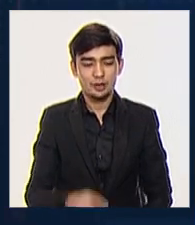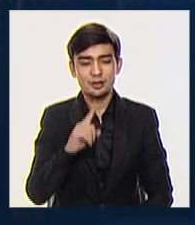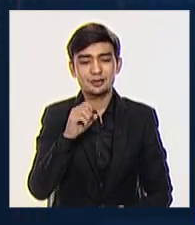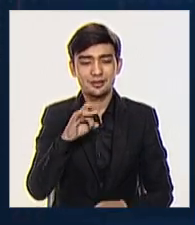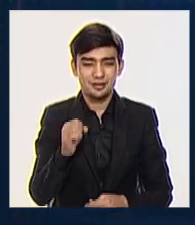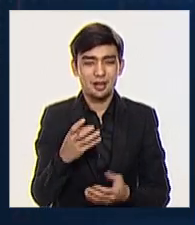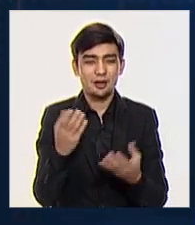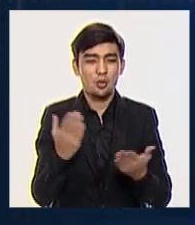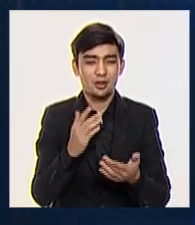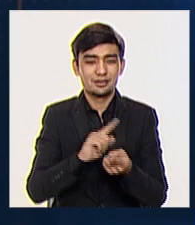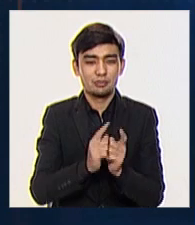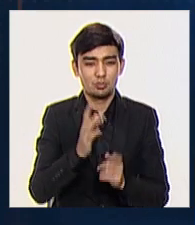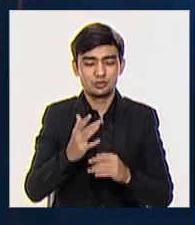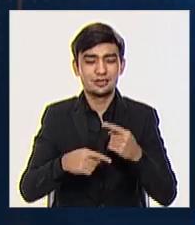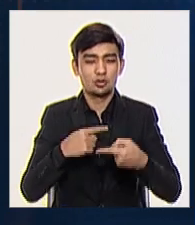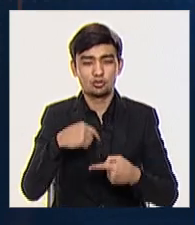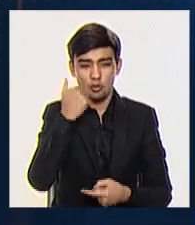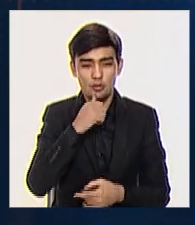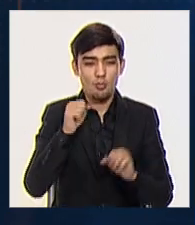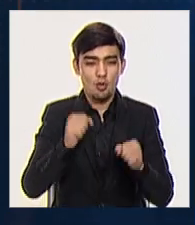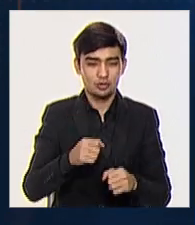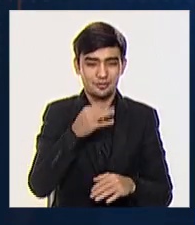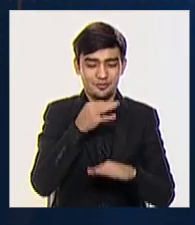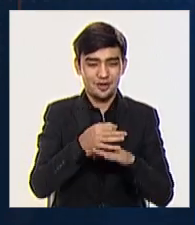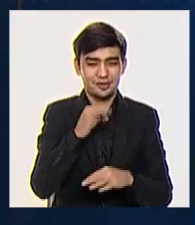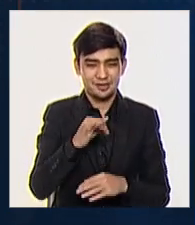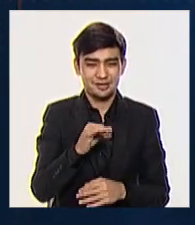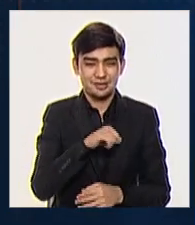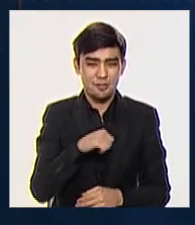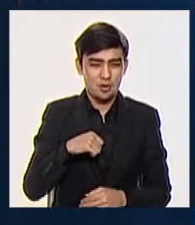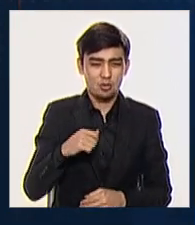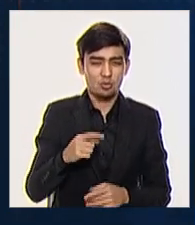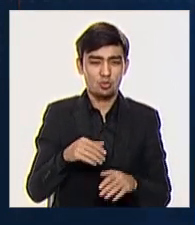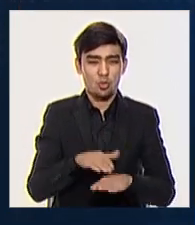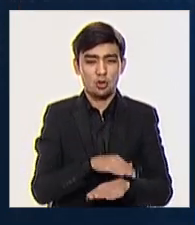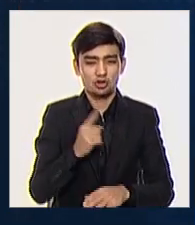Зарина, а какие изменения в следующем году можно назвать самыми долгожданными?